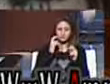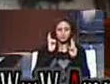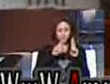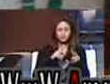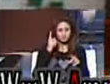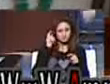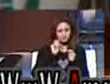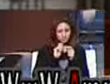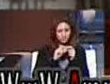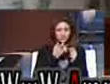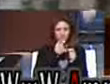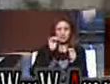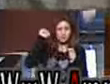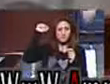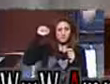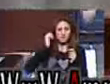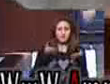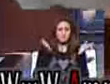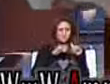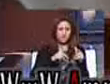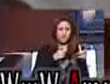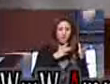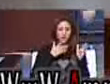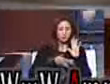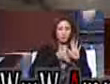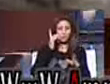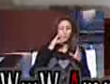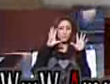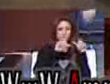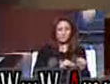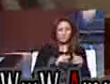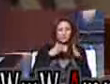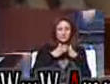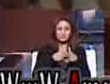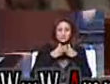أخرى. الجديد بالذكر حضرتك ان الشهر اللي فات